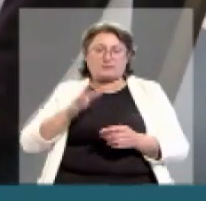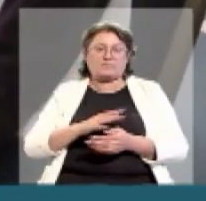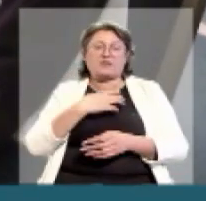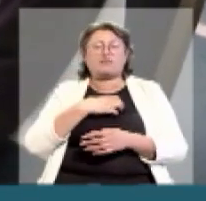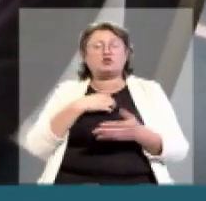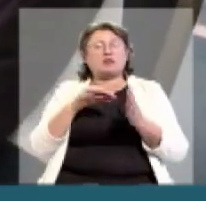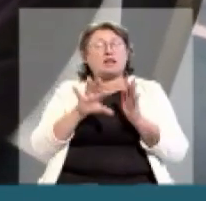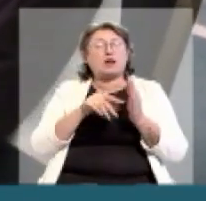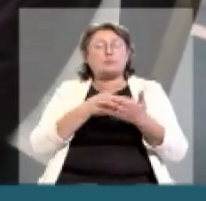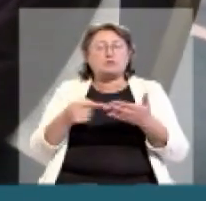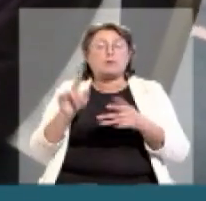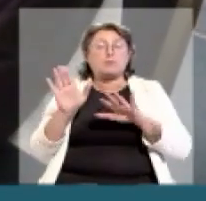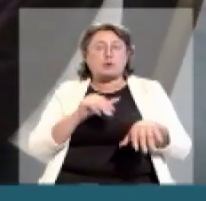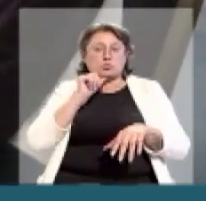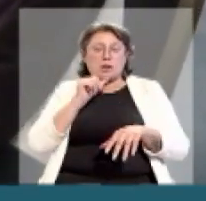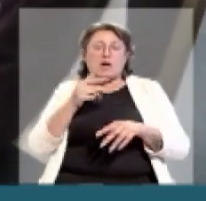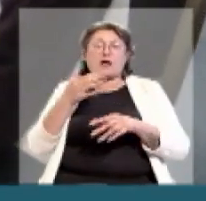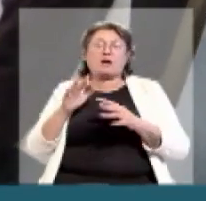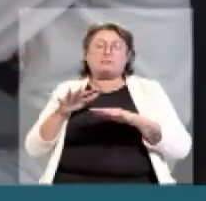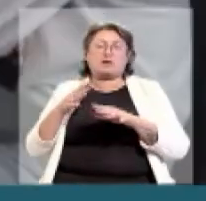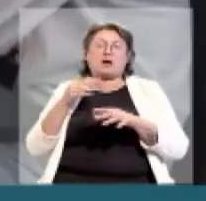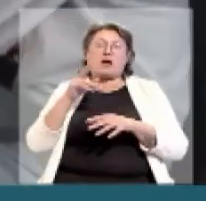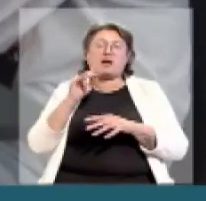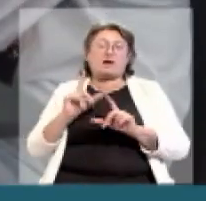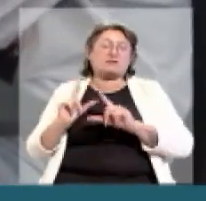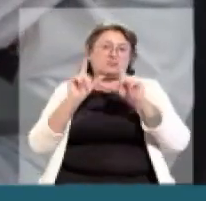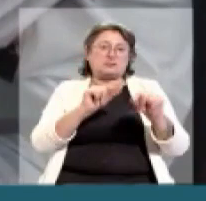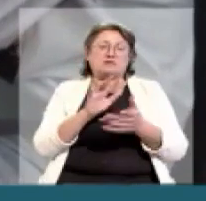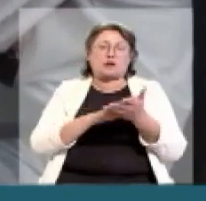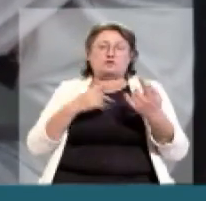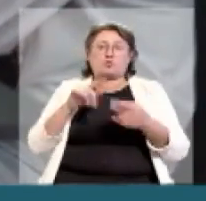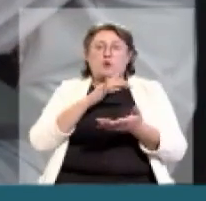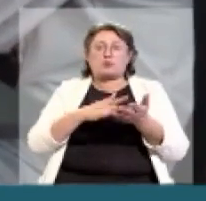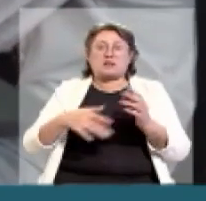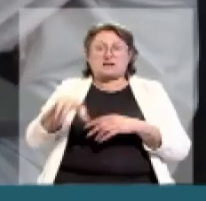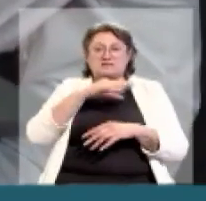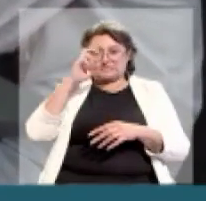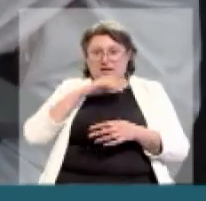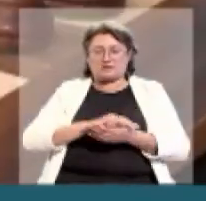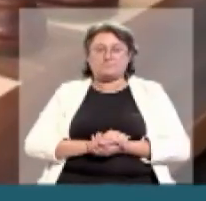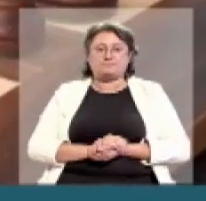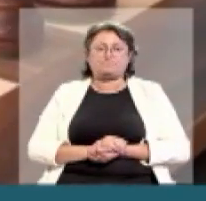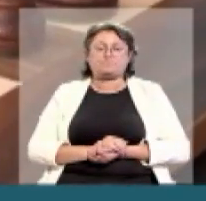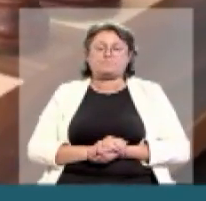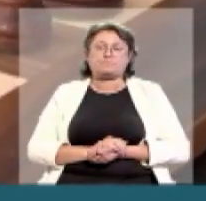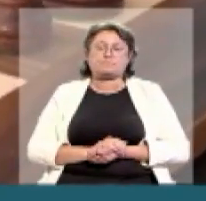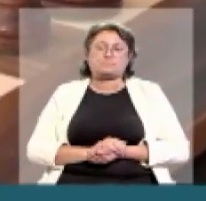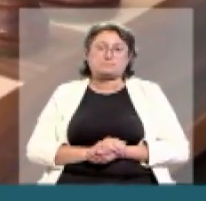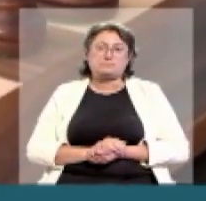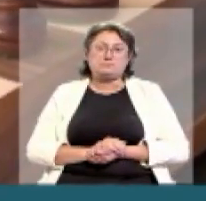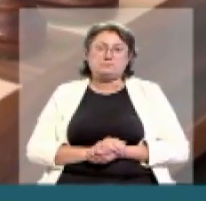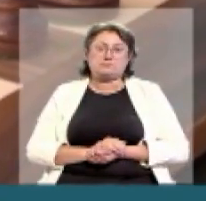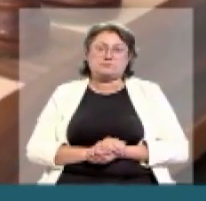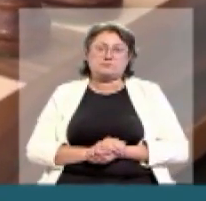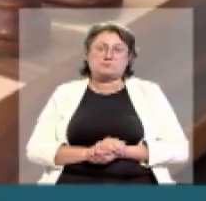Важно отметить, что после Кустаная караван двинется дальше в другие города страны. Любовь Оплачкина, Олжас Есенжигитов,